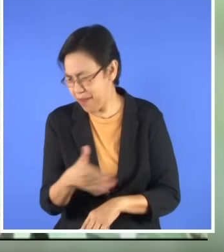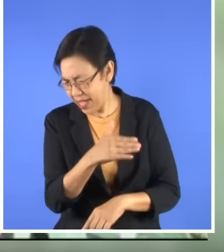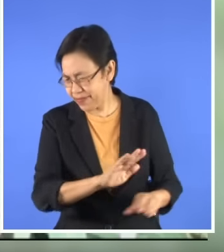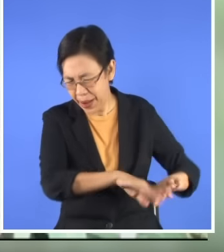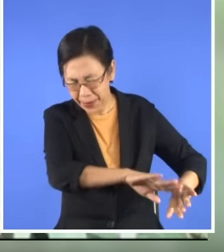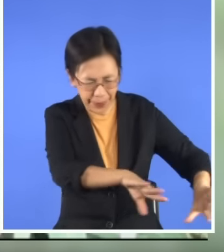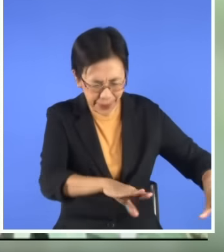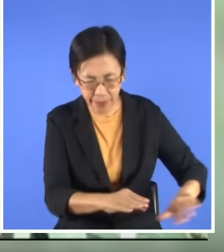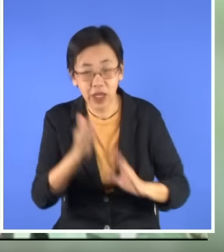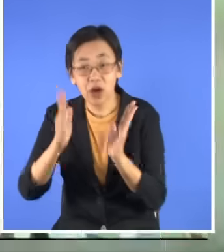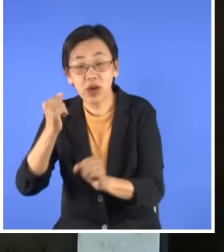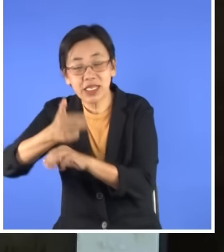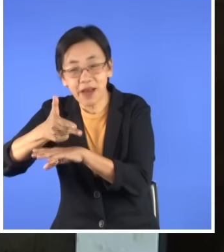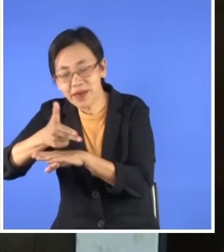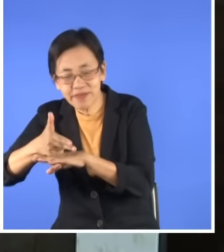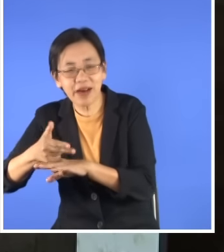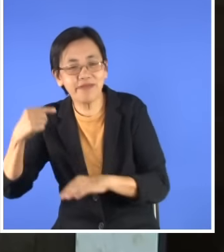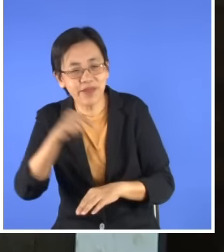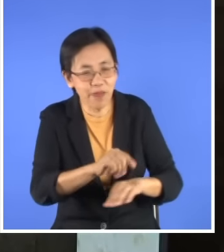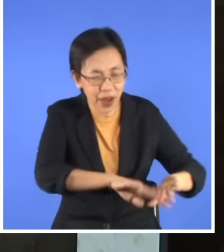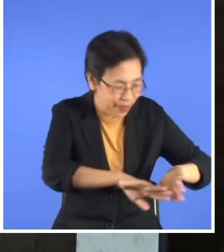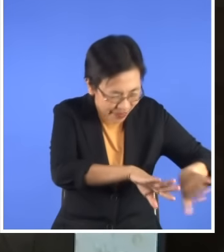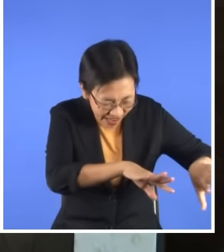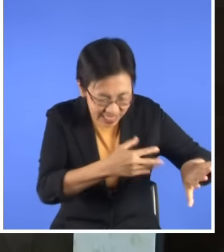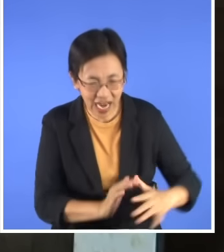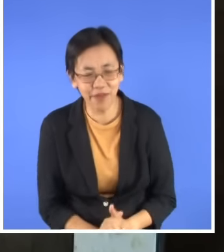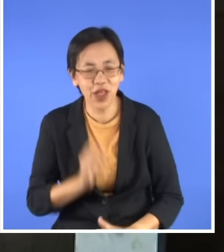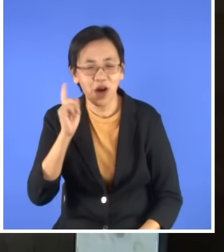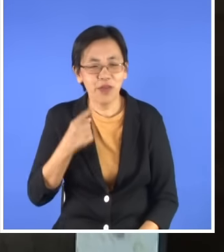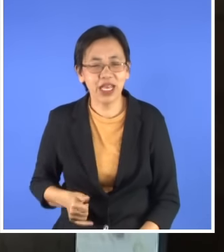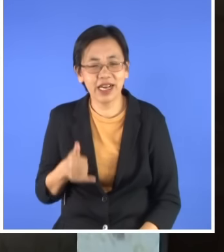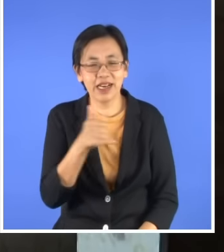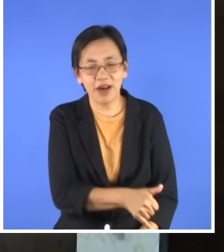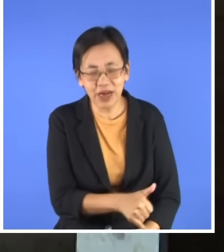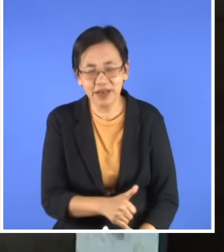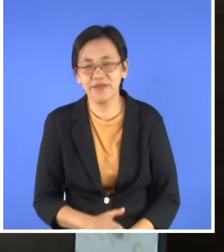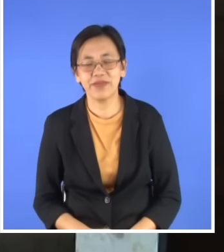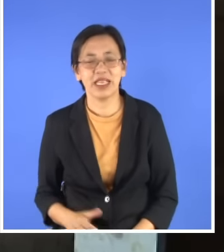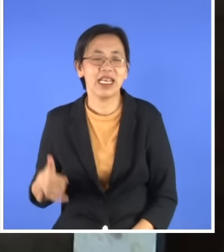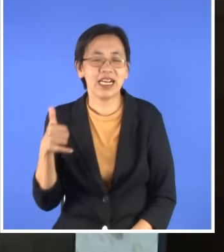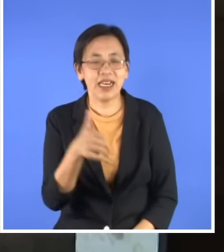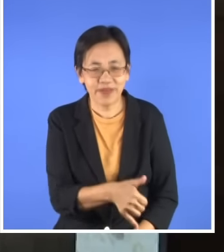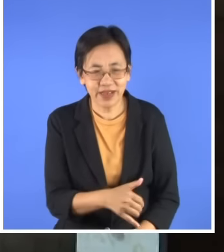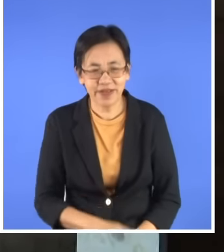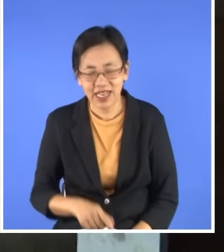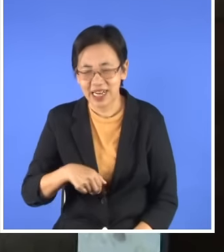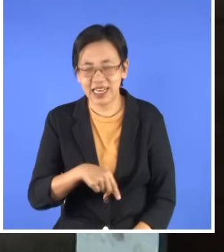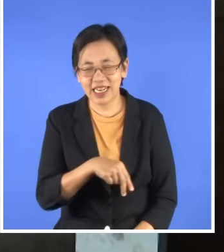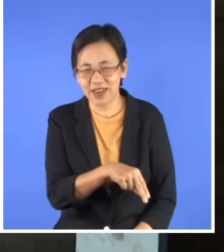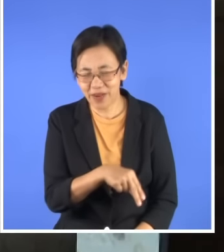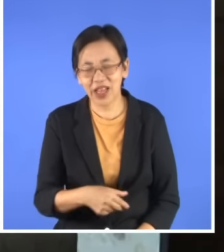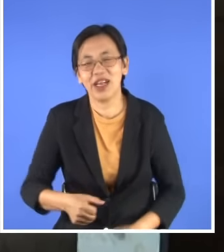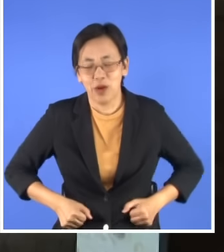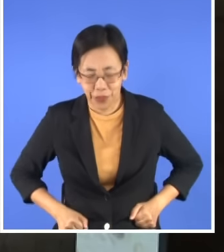ภาพเราก็ไปแหวกหญ้าให ้ครับ พอแหวกเสร็จปั๊บนี่นักข่าวสาวของเราก็เดินไปเลยนะฮะไปปลดทุก